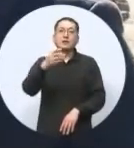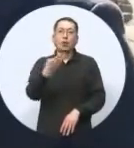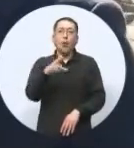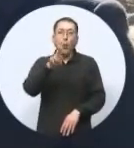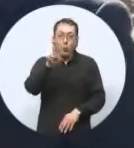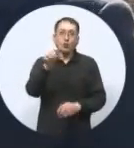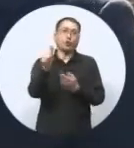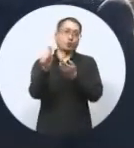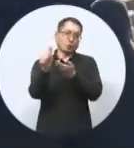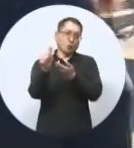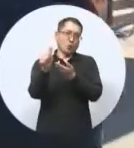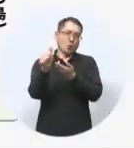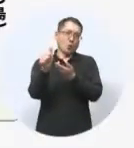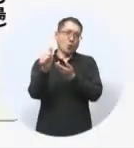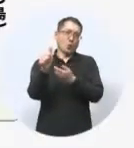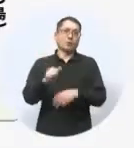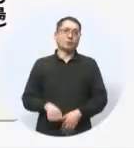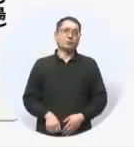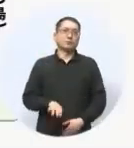堀剣業、はい、